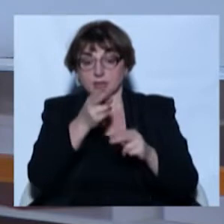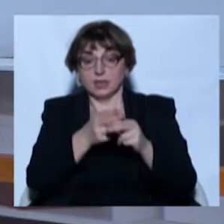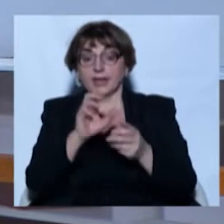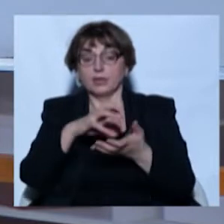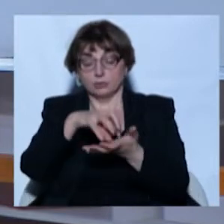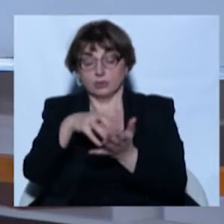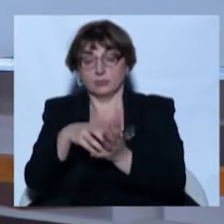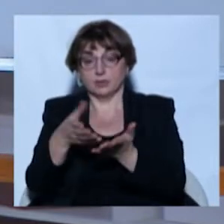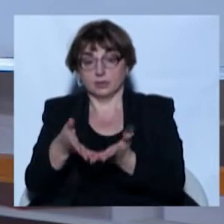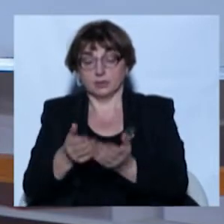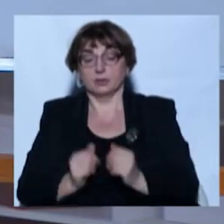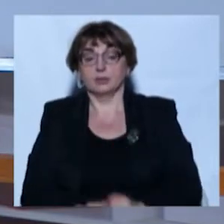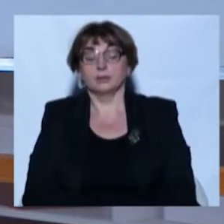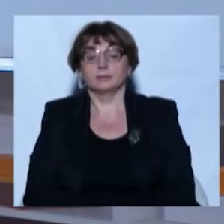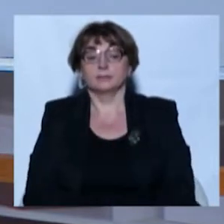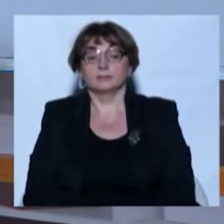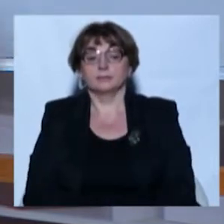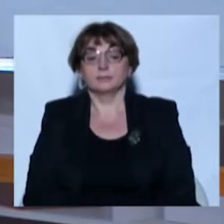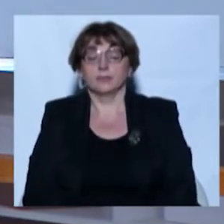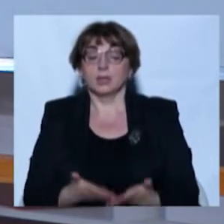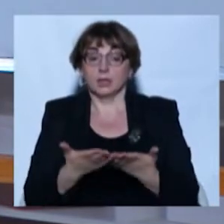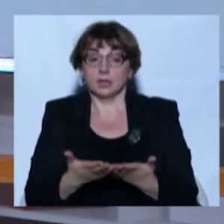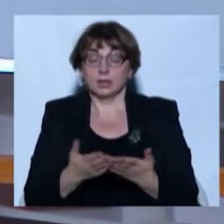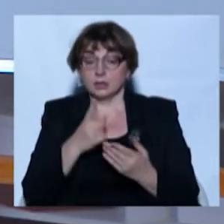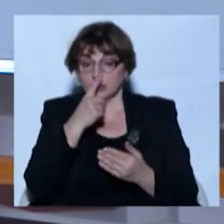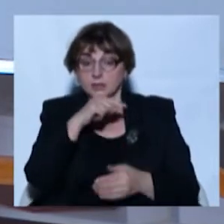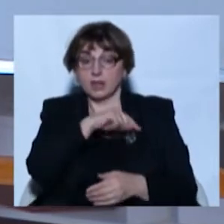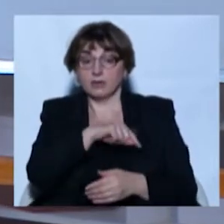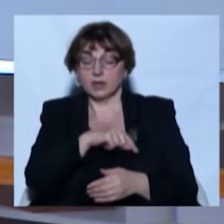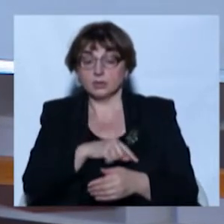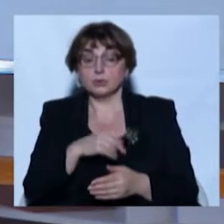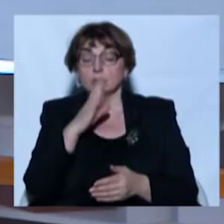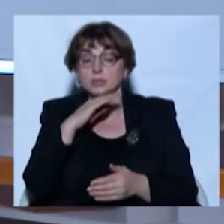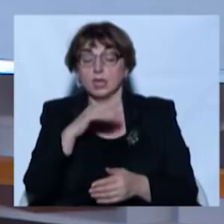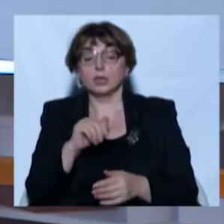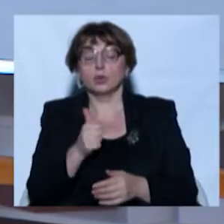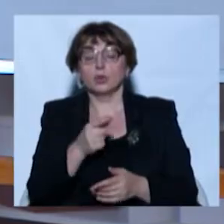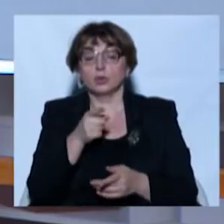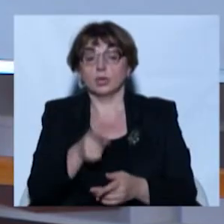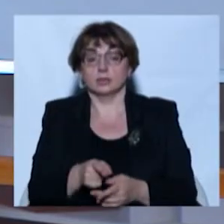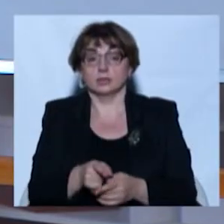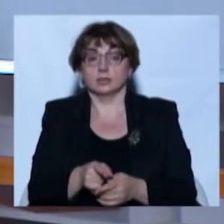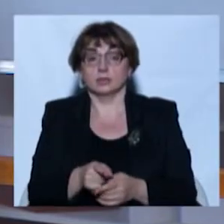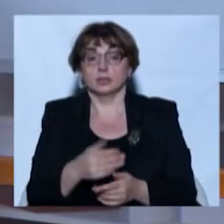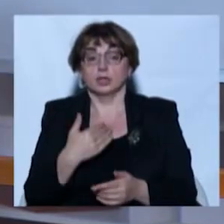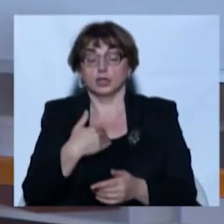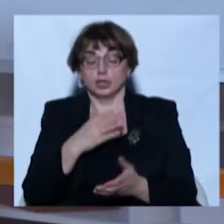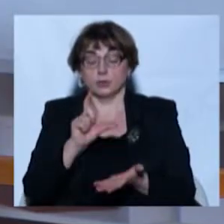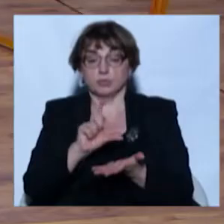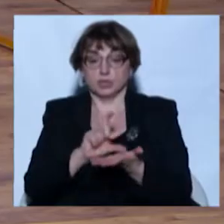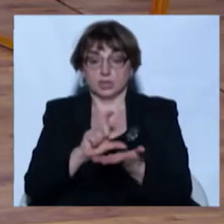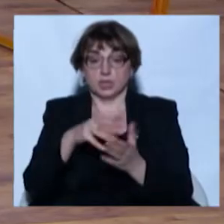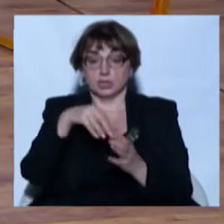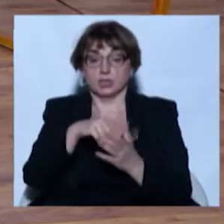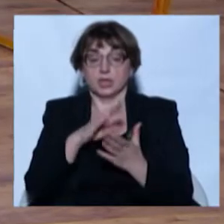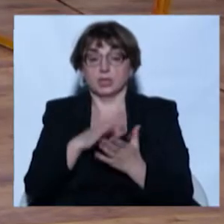ყინულები მოთავსებული. ეხლა კი დაახასიათოთ ჩვენ წყალი. როგორია ის? აი ჩემს ჭიქაშიც არის წყალი